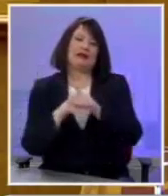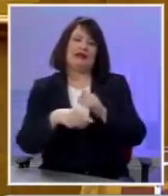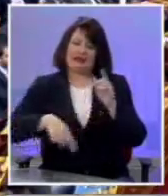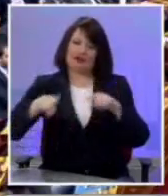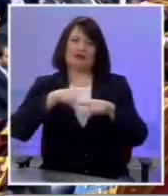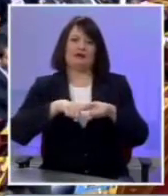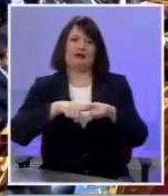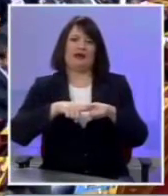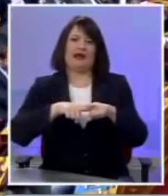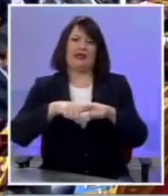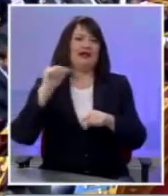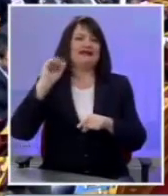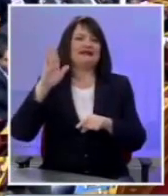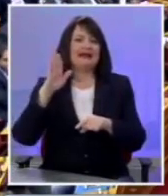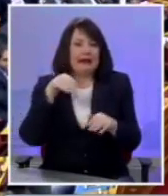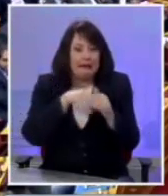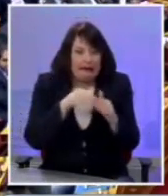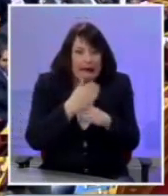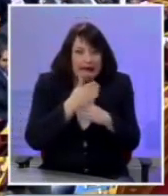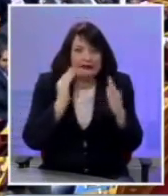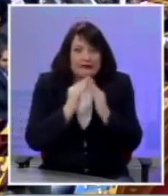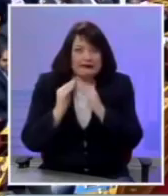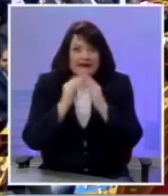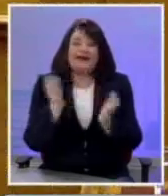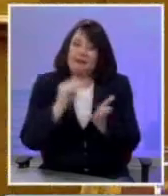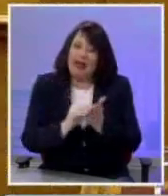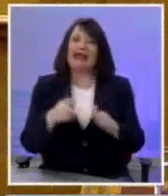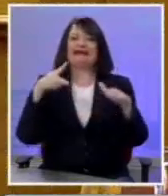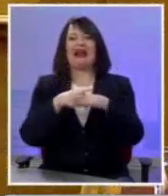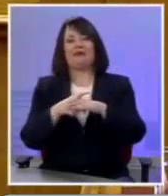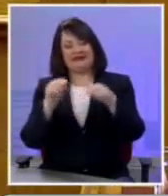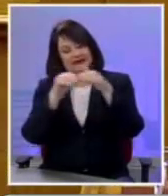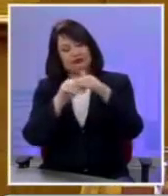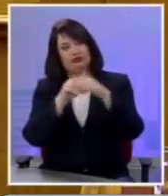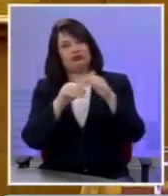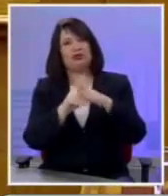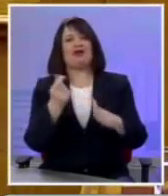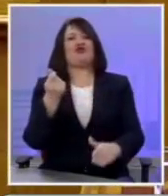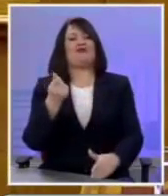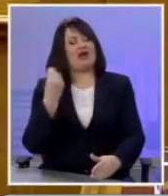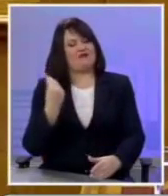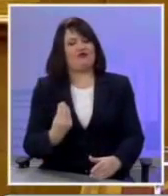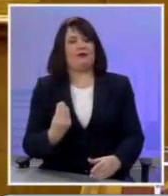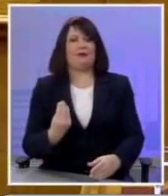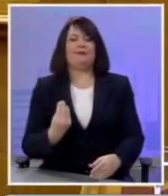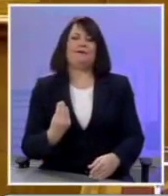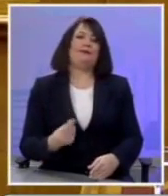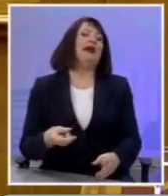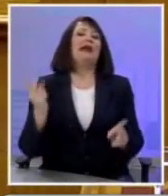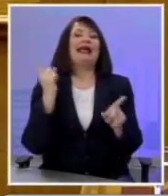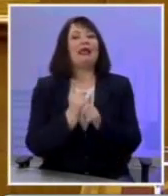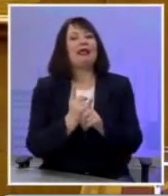χρημάτων από τα στρώματα και τα σεντούκια και τα μπαούλα ξανά στην πραγματική οικονομία και στις τράπεζες, αλλά